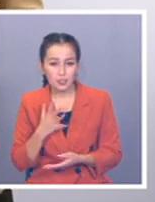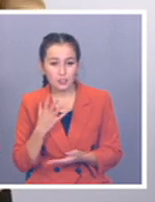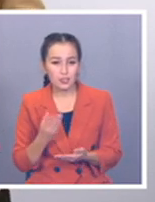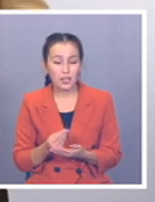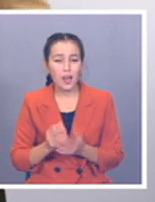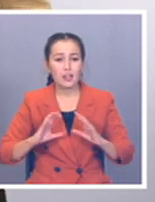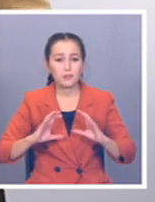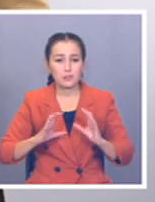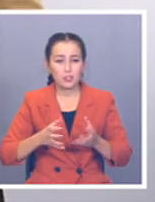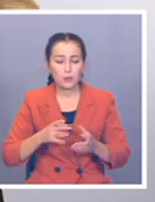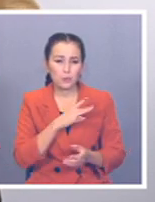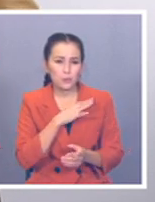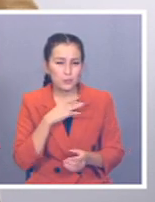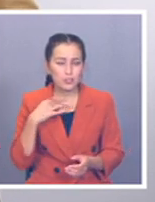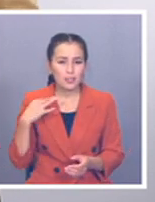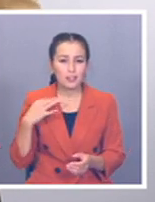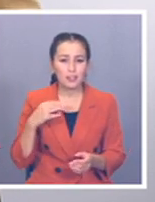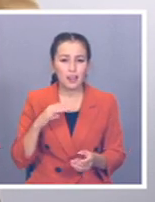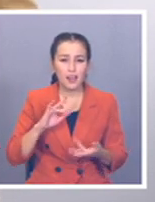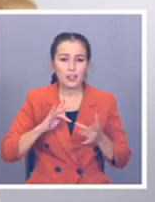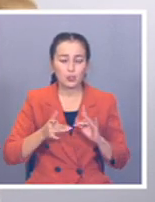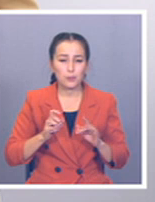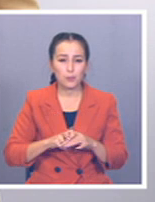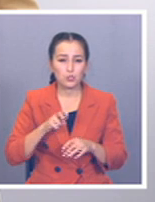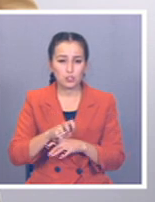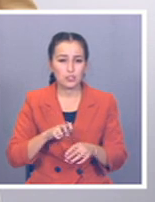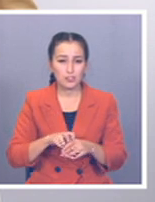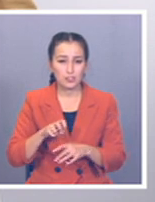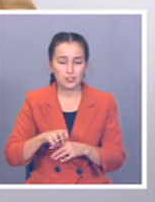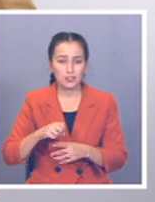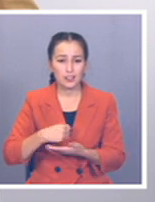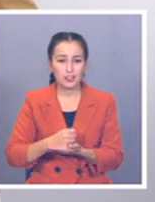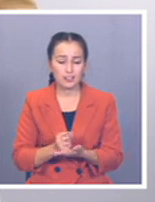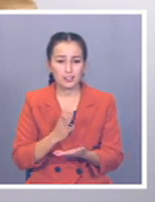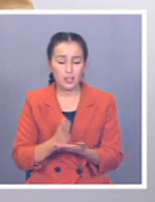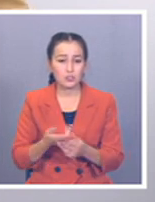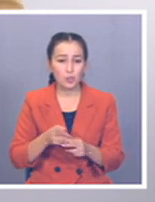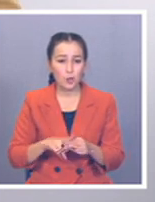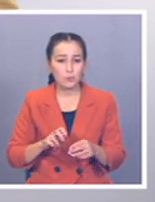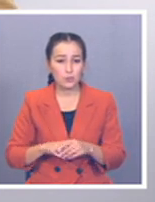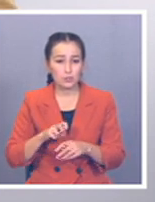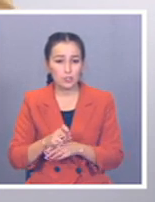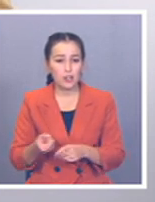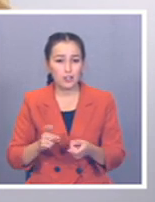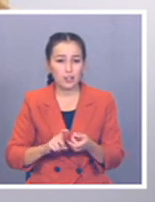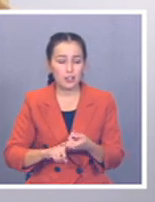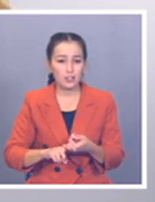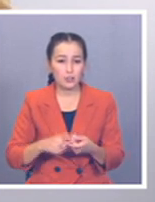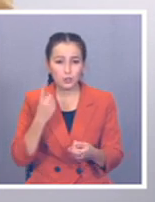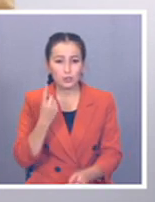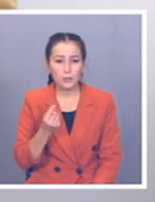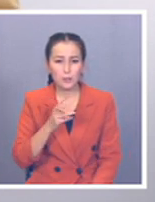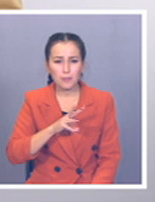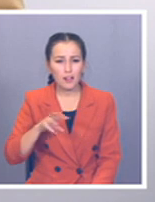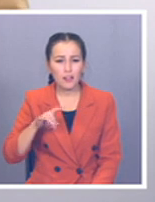Әлемде көптеген электрондық пошта тіркелген. Сол пошта арқылы күніне миллиардтаған электрондық хаттар